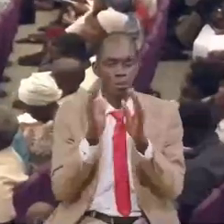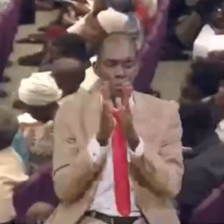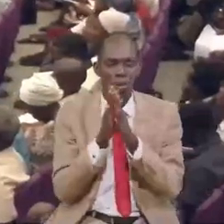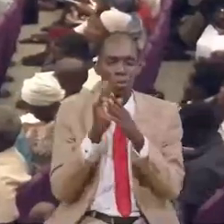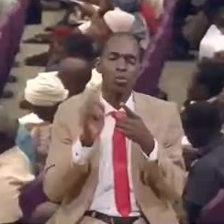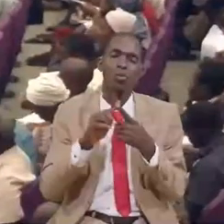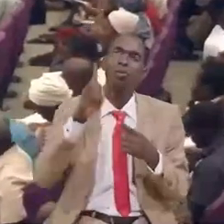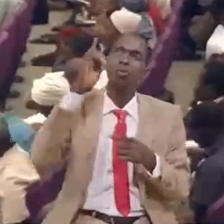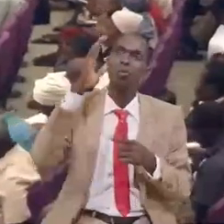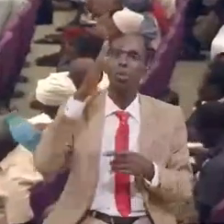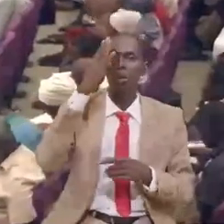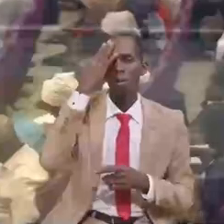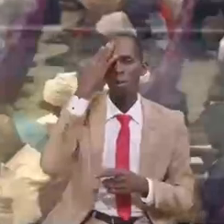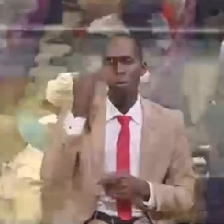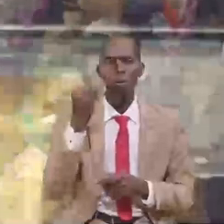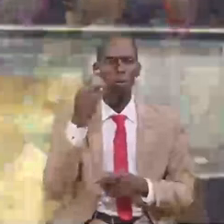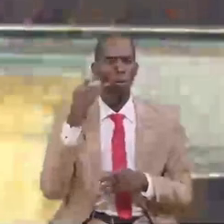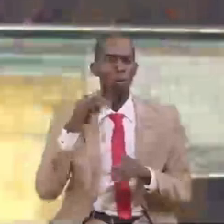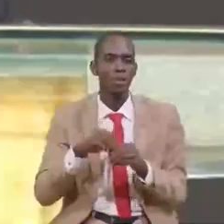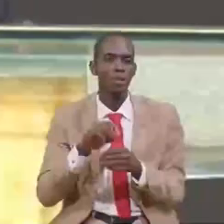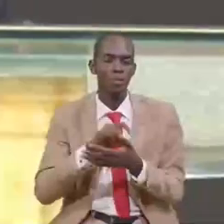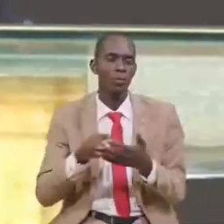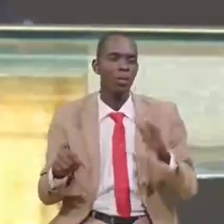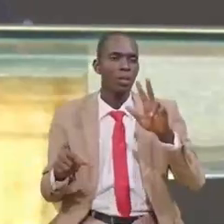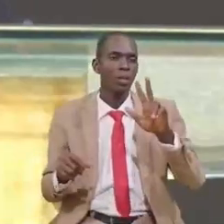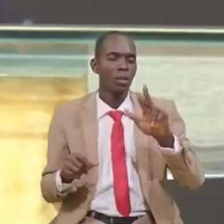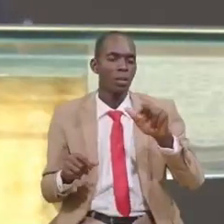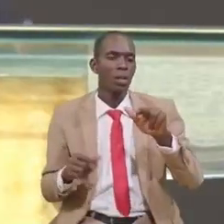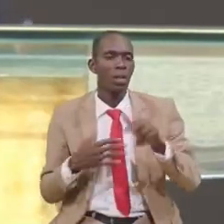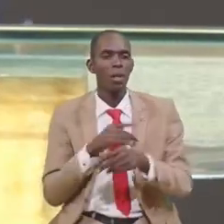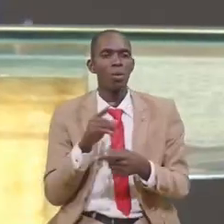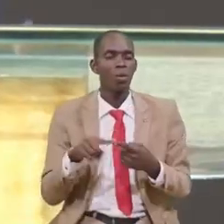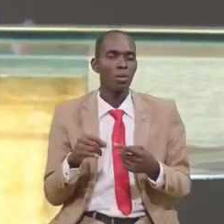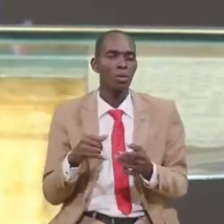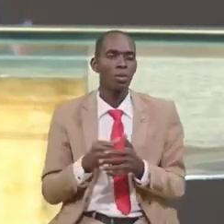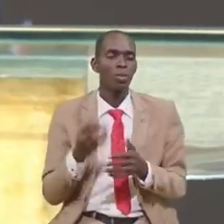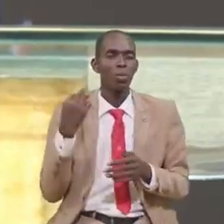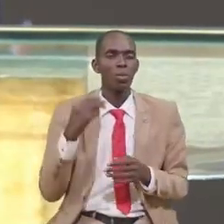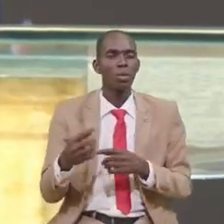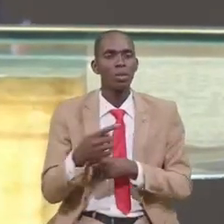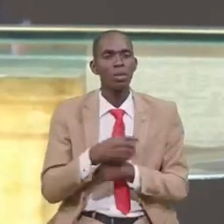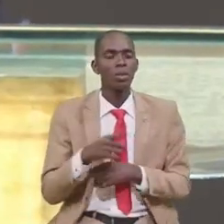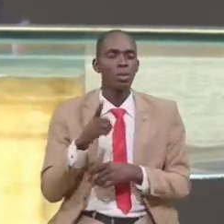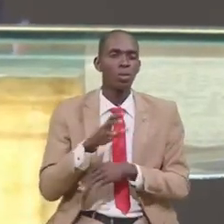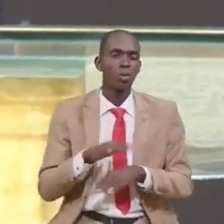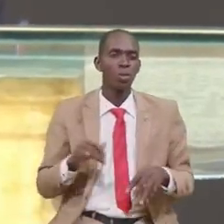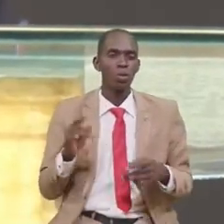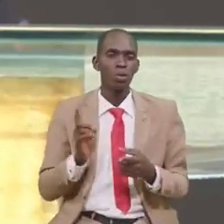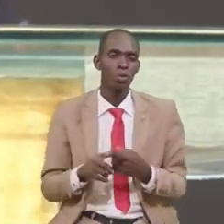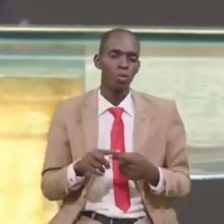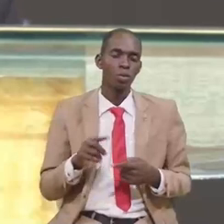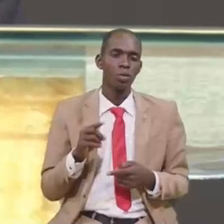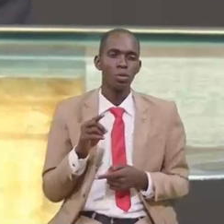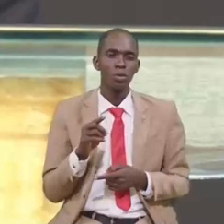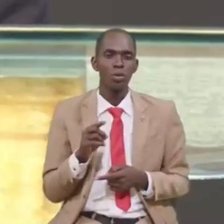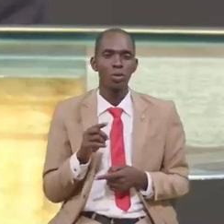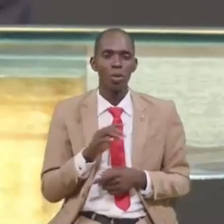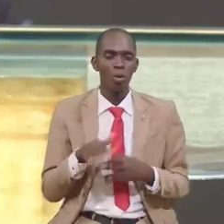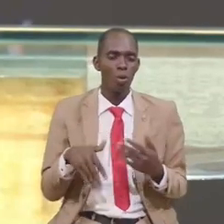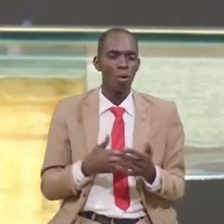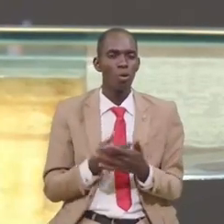Pourquoi? Le verset 13. Quand le jour parut, il appela ses disciples et